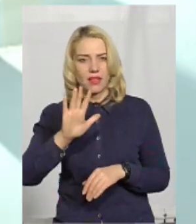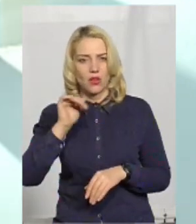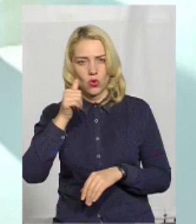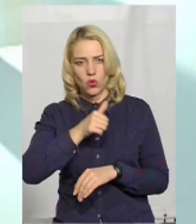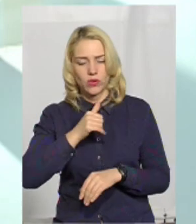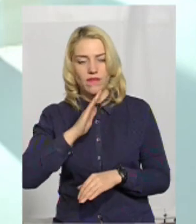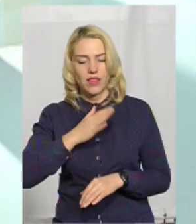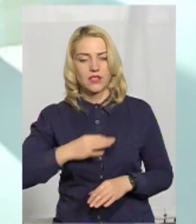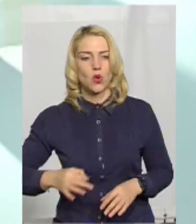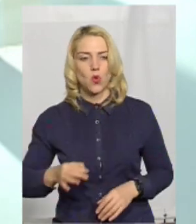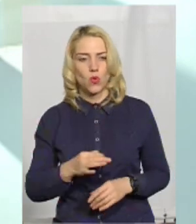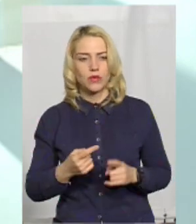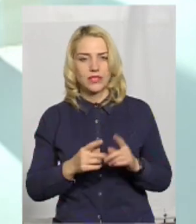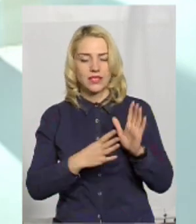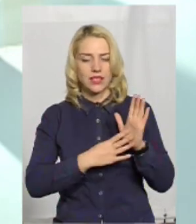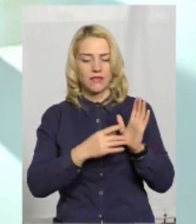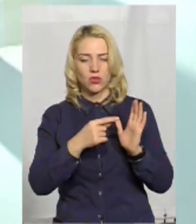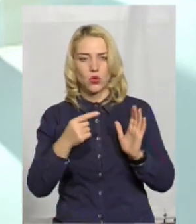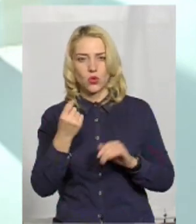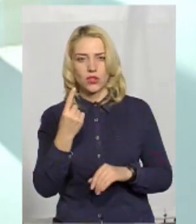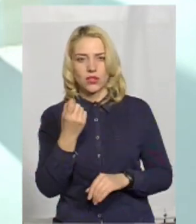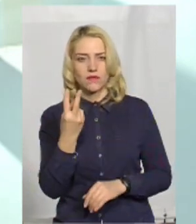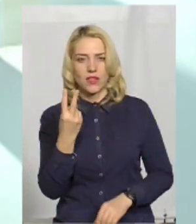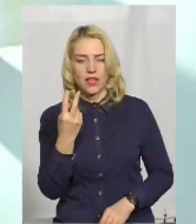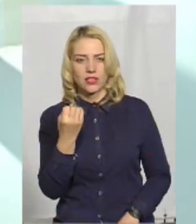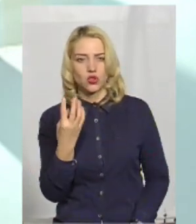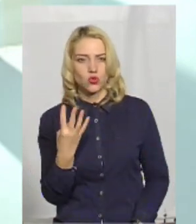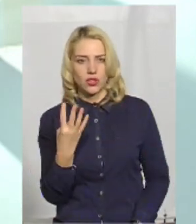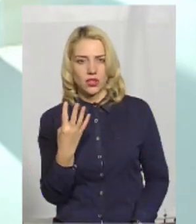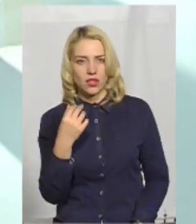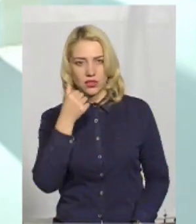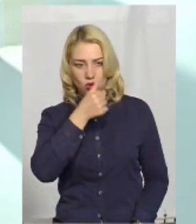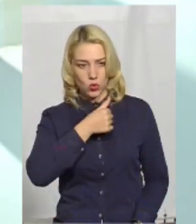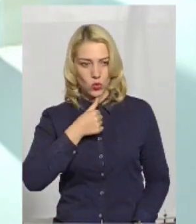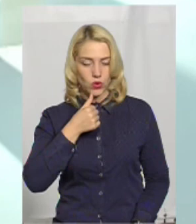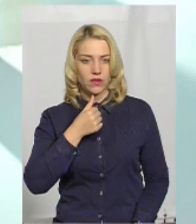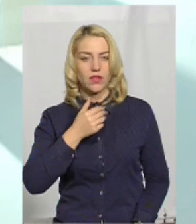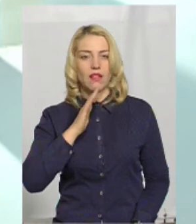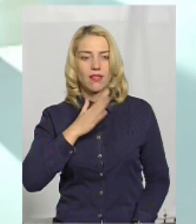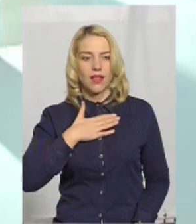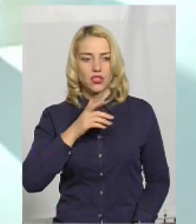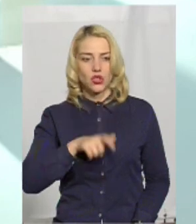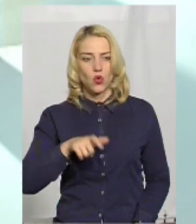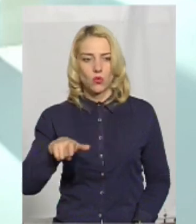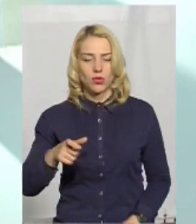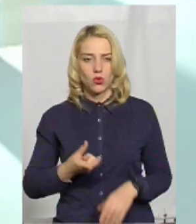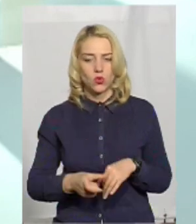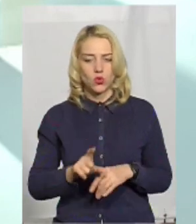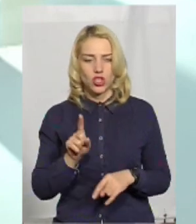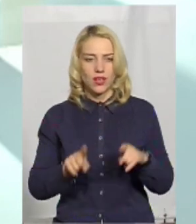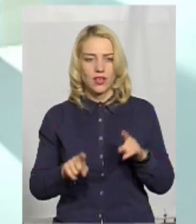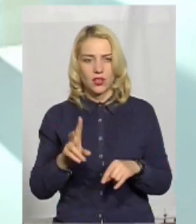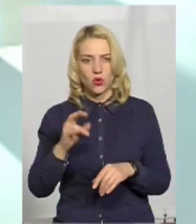нашій області це діти 9, 11, 12, 14 років. Наші громадяни дуже рідко,